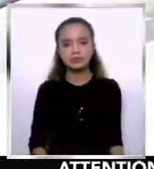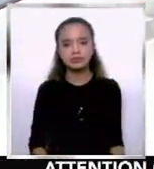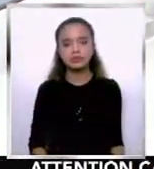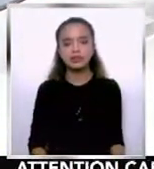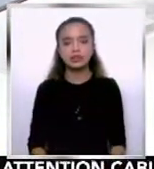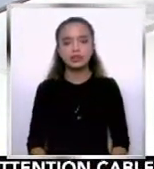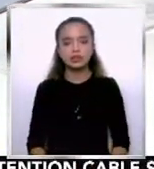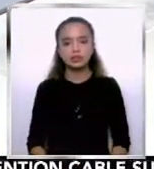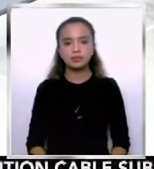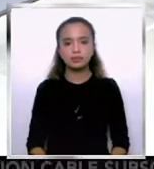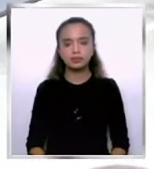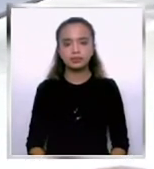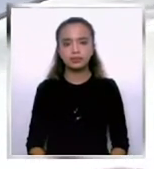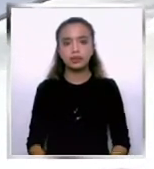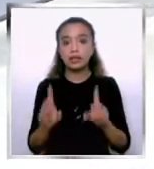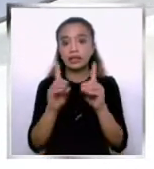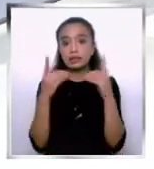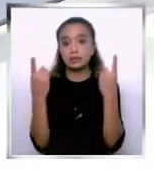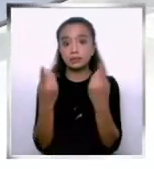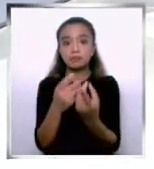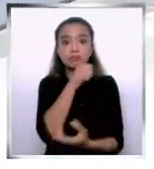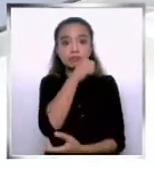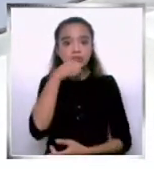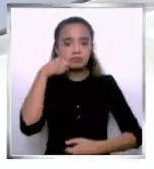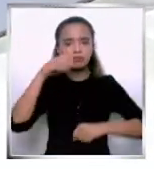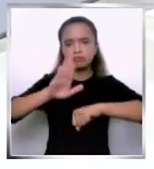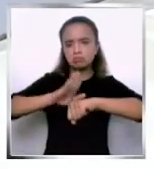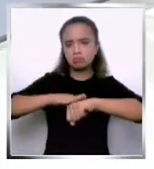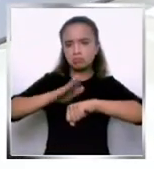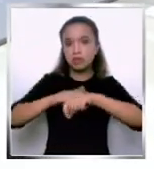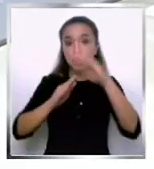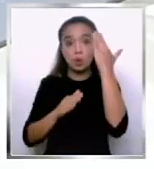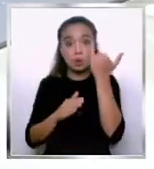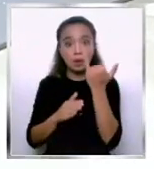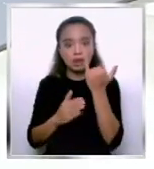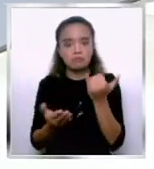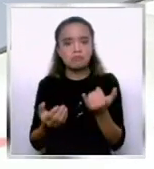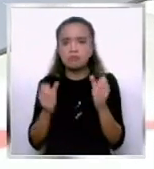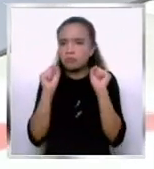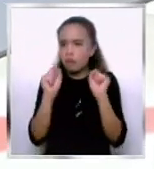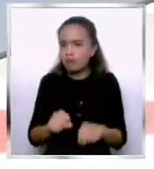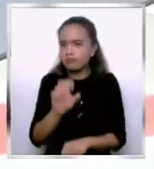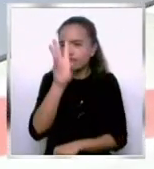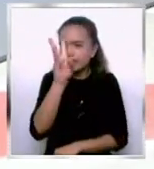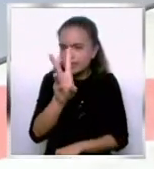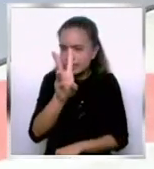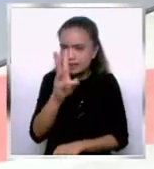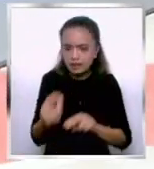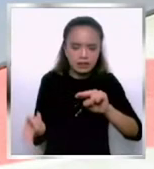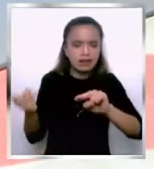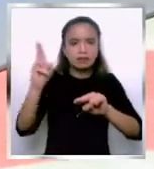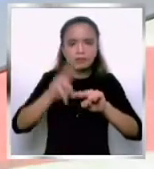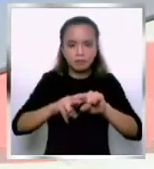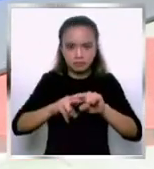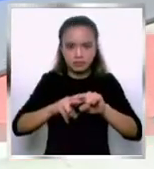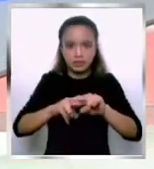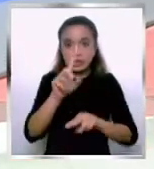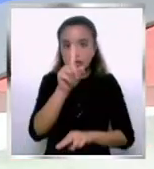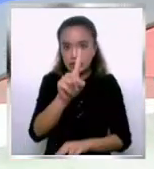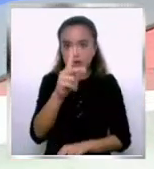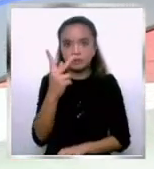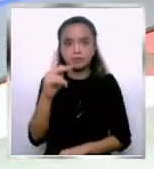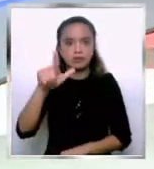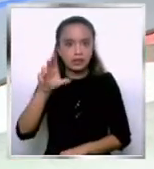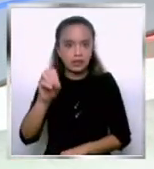Nagbabala na ang Department of Agriculture. Posible raw ang hanggang 6 na pisong taas presyo sa kada kilo ng bigas